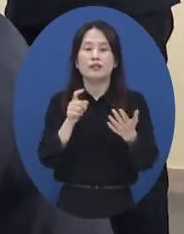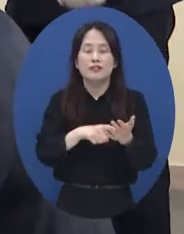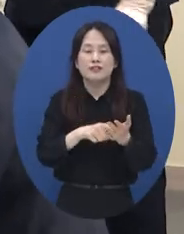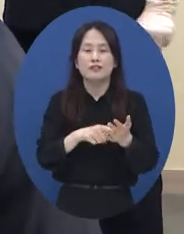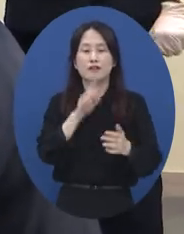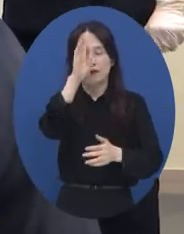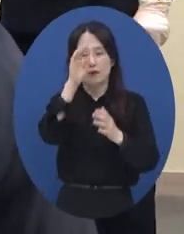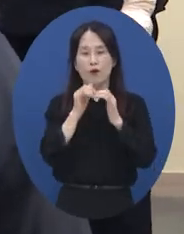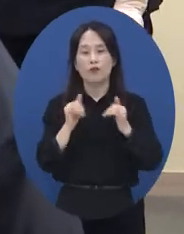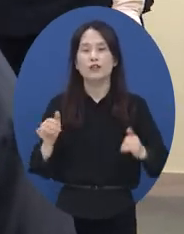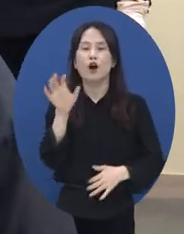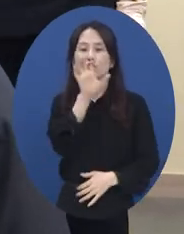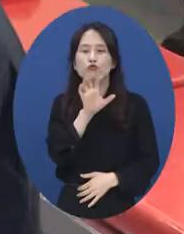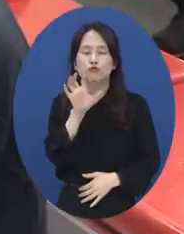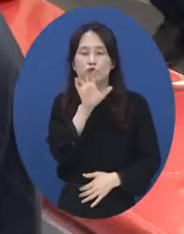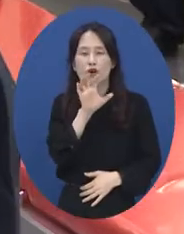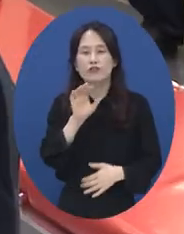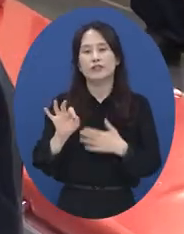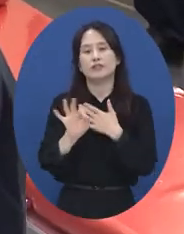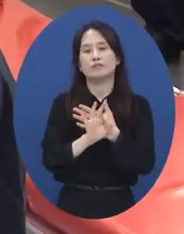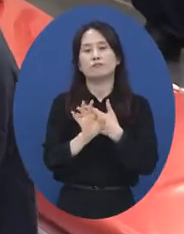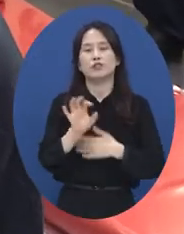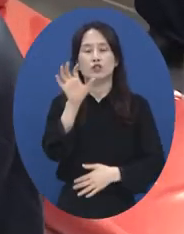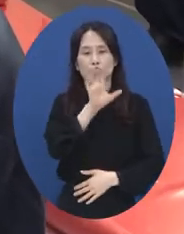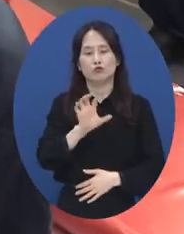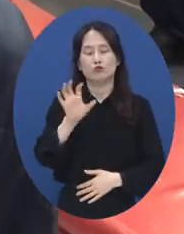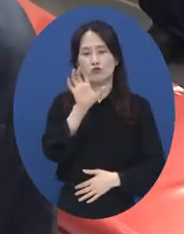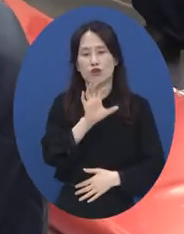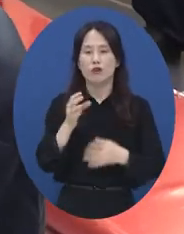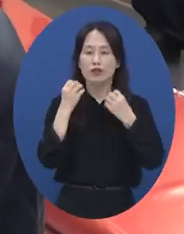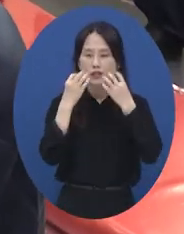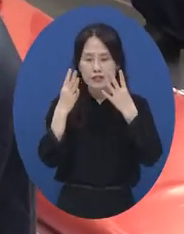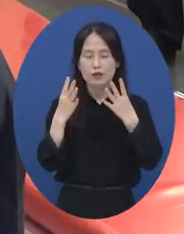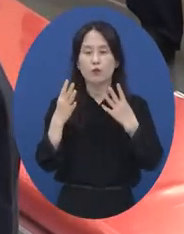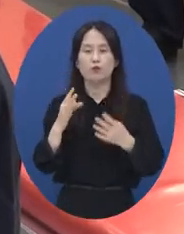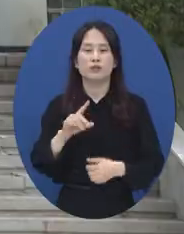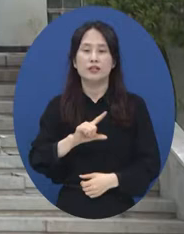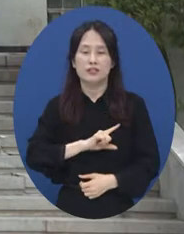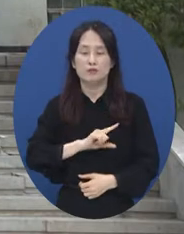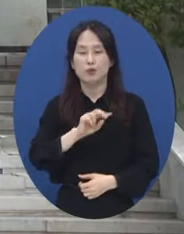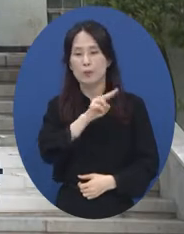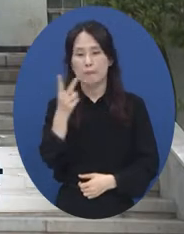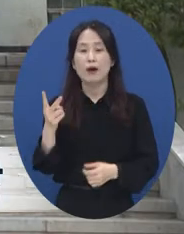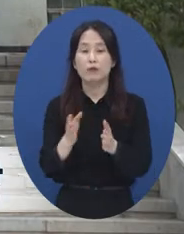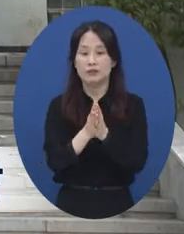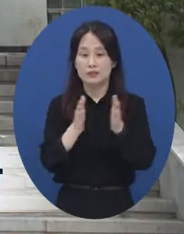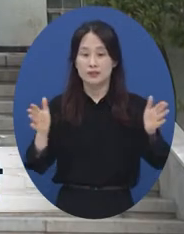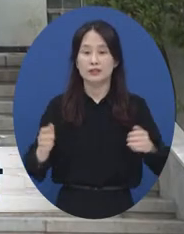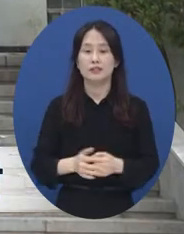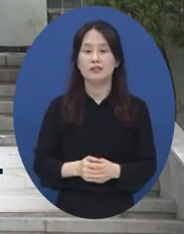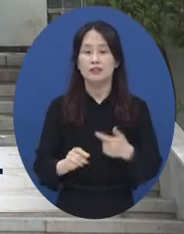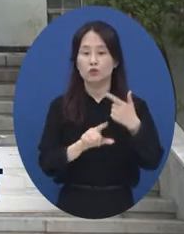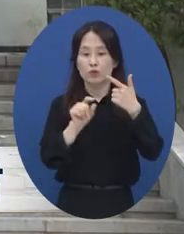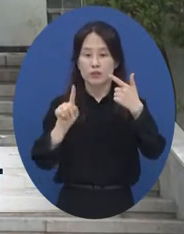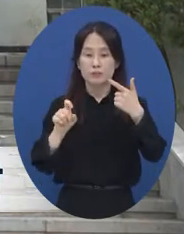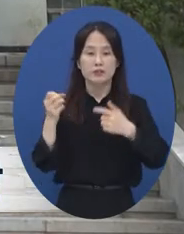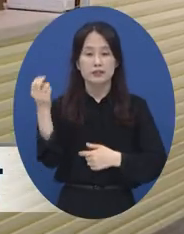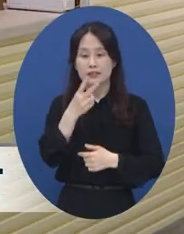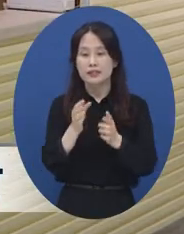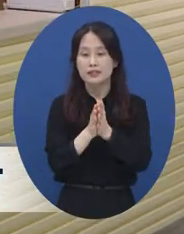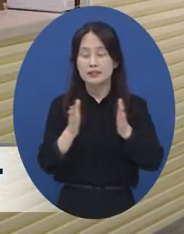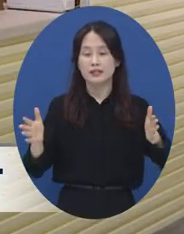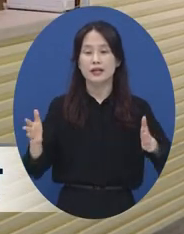으로 3 이름을 내걸고 문을 연 새로운 경기도 리 정신병원에서 진행됐습니다 지난 11일 재개원 의 진료를